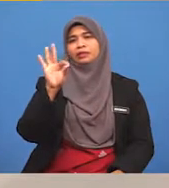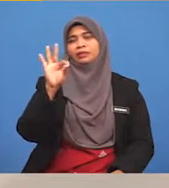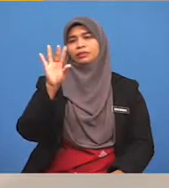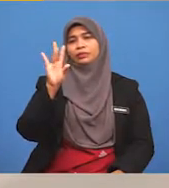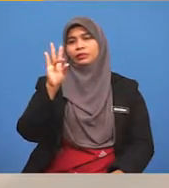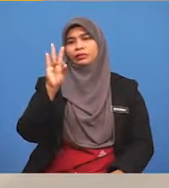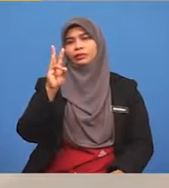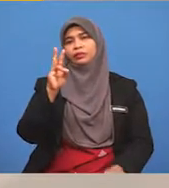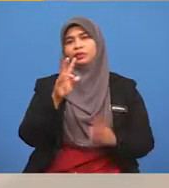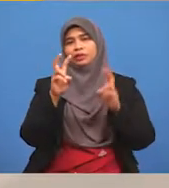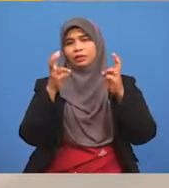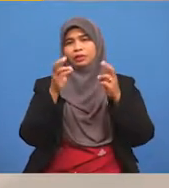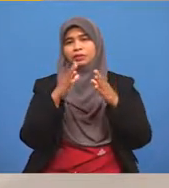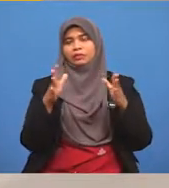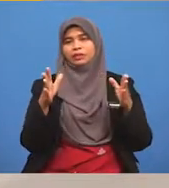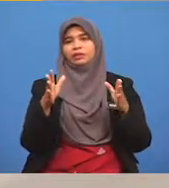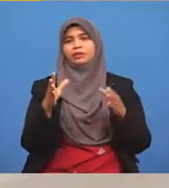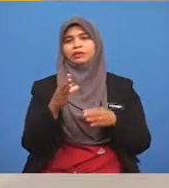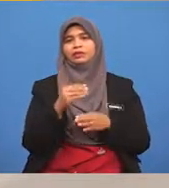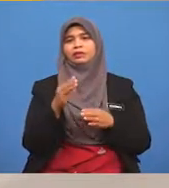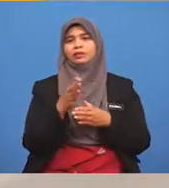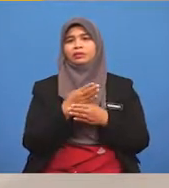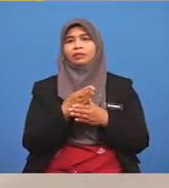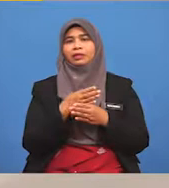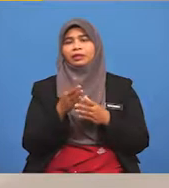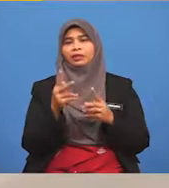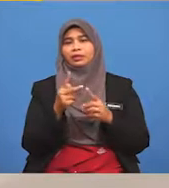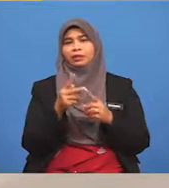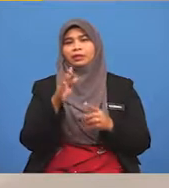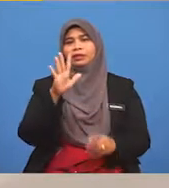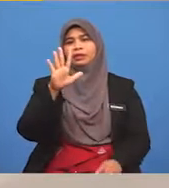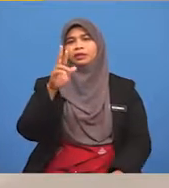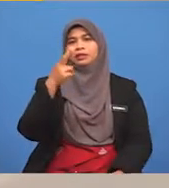kitab dan dibahagikan pula kepada